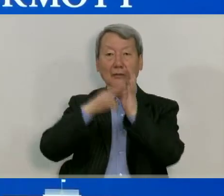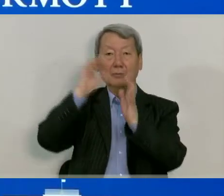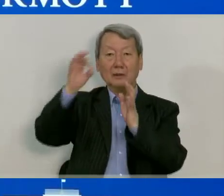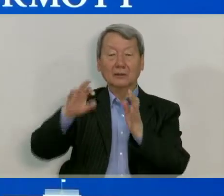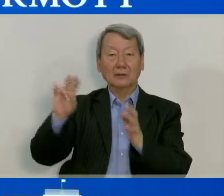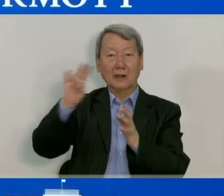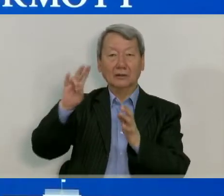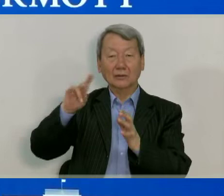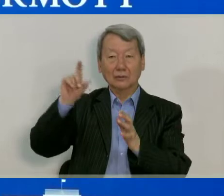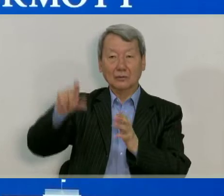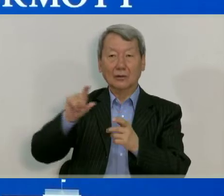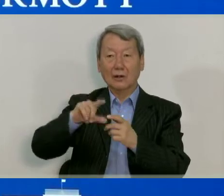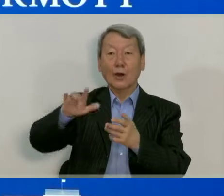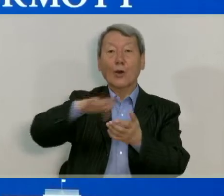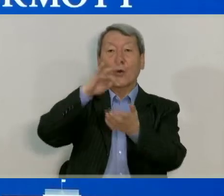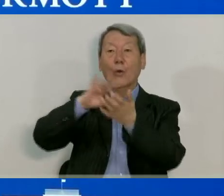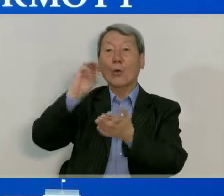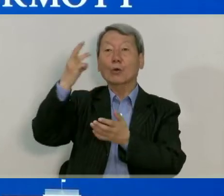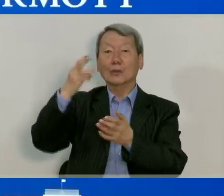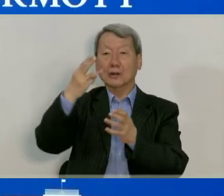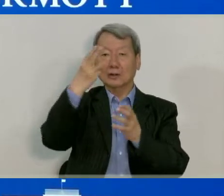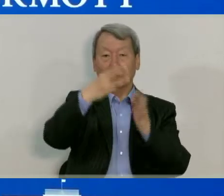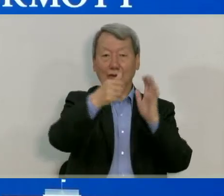44,7% составляет, в городе Ош –